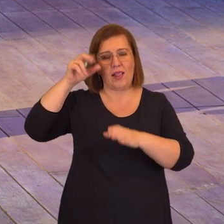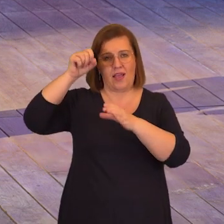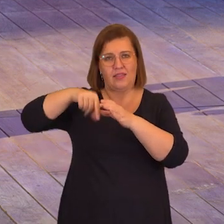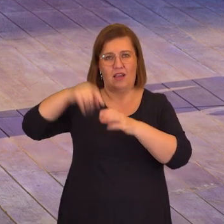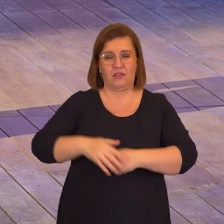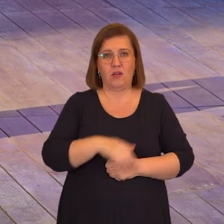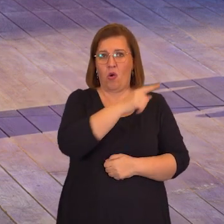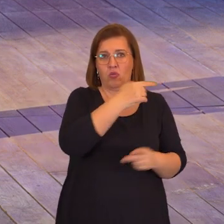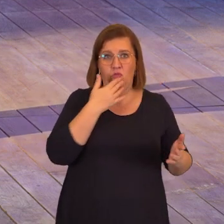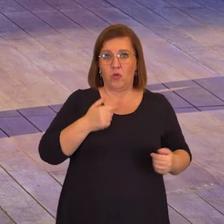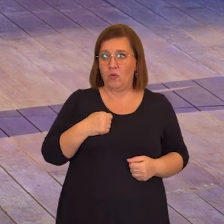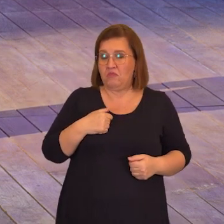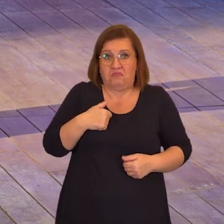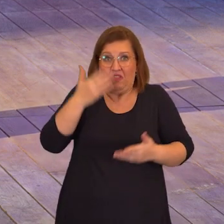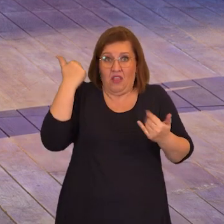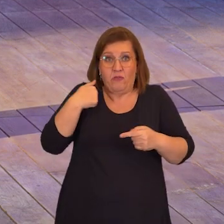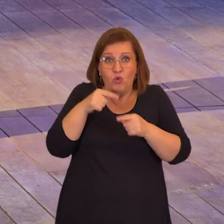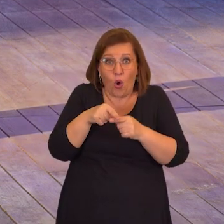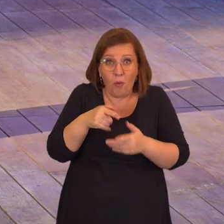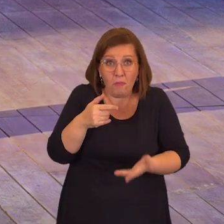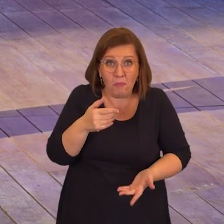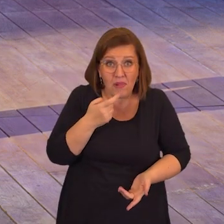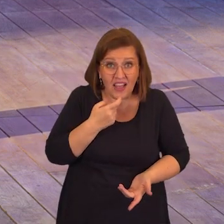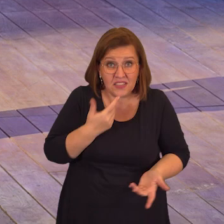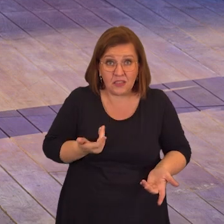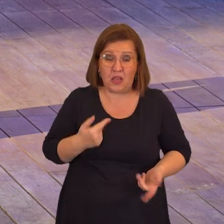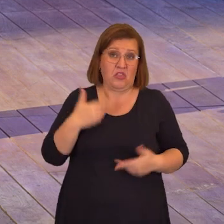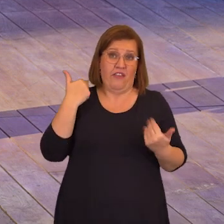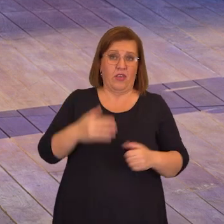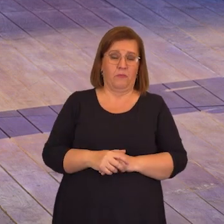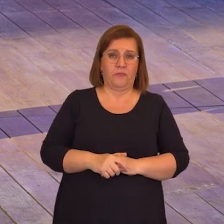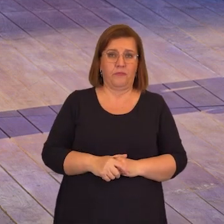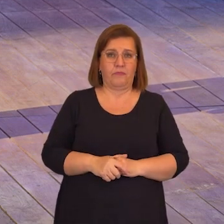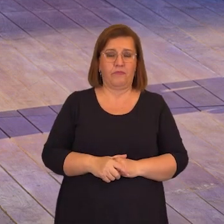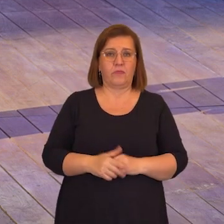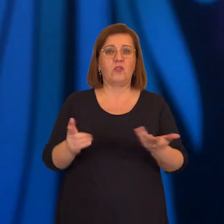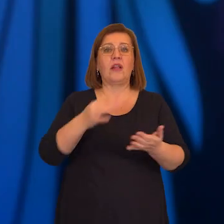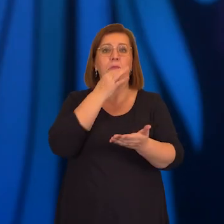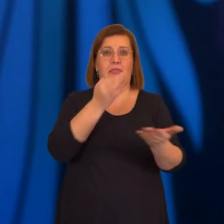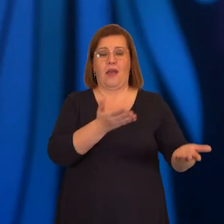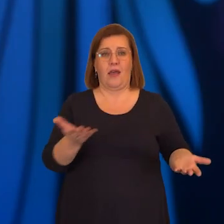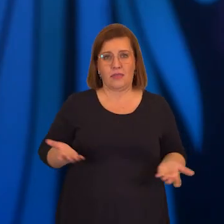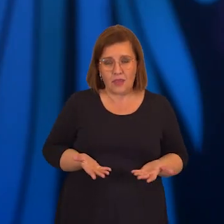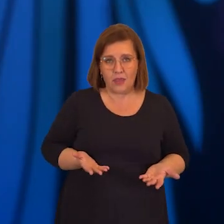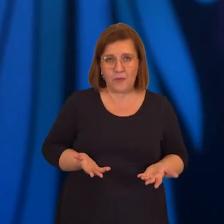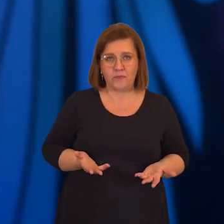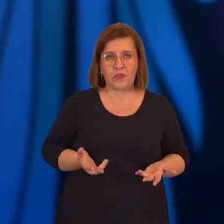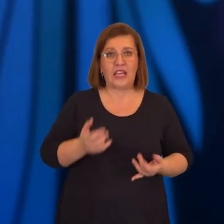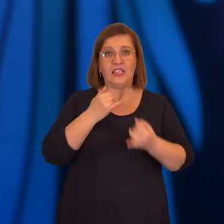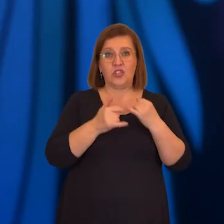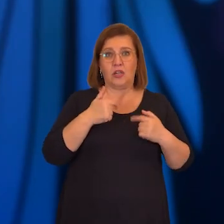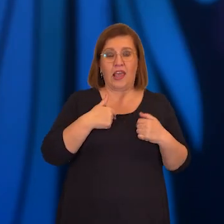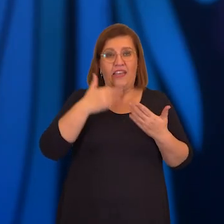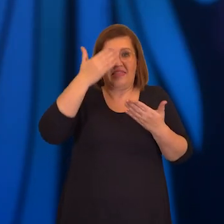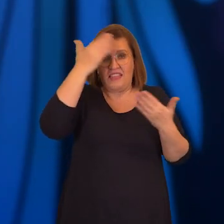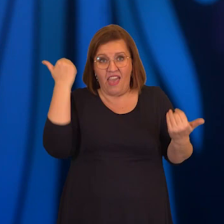Brytyjczycy tłumaczą się, że oni nie mają świadomości, że to plastik. No ale teraz pytanie do was wszystkich. Czy nieświadomość zwalnia